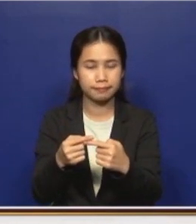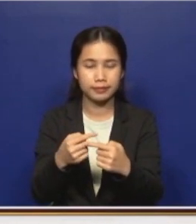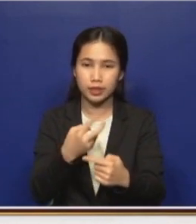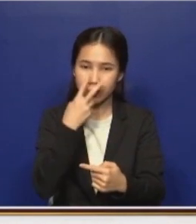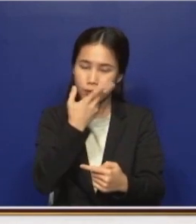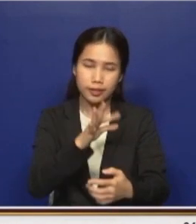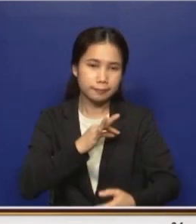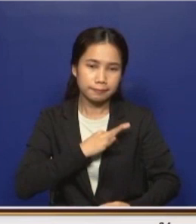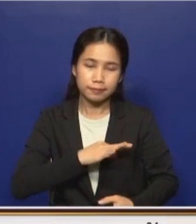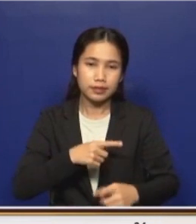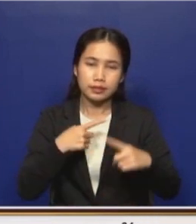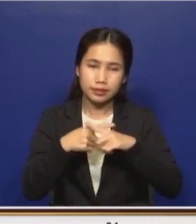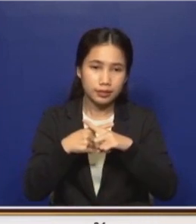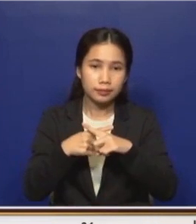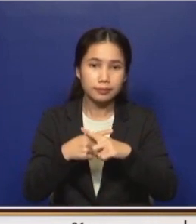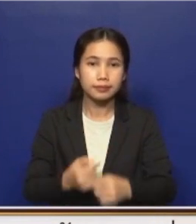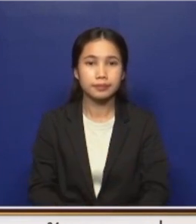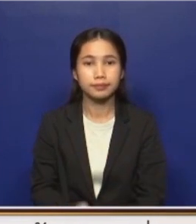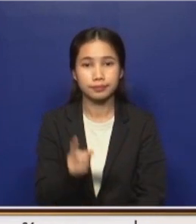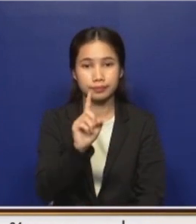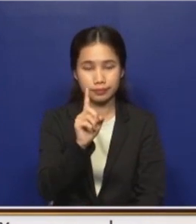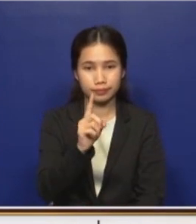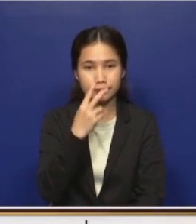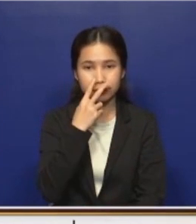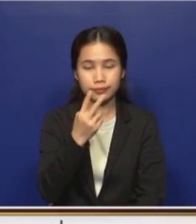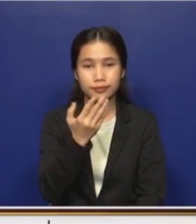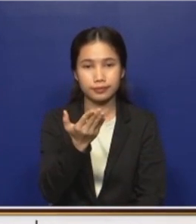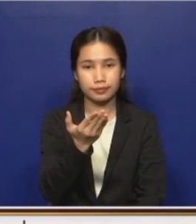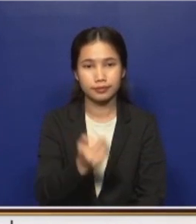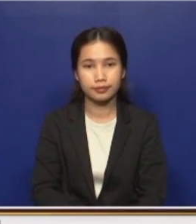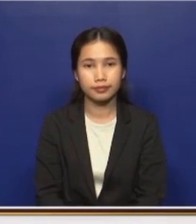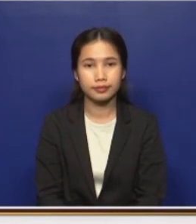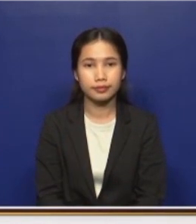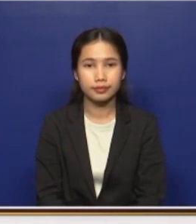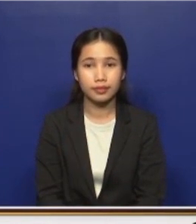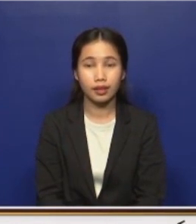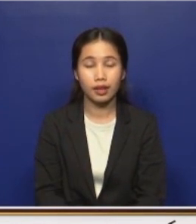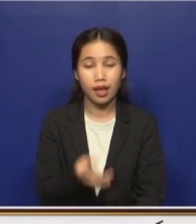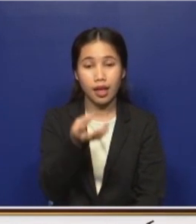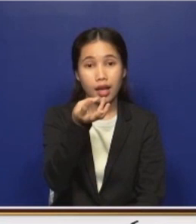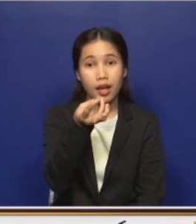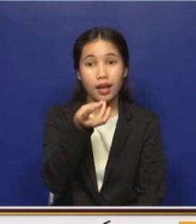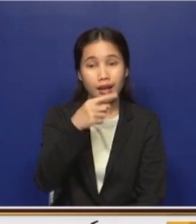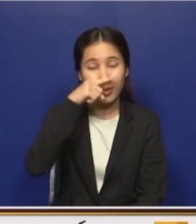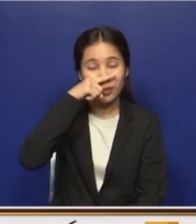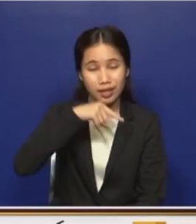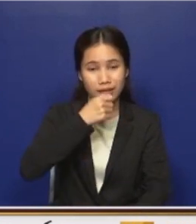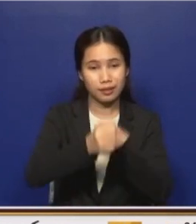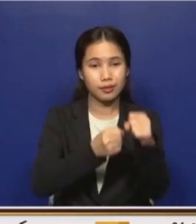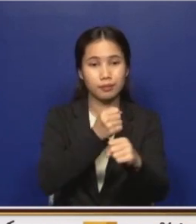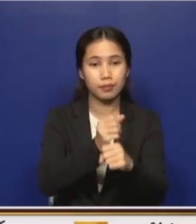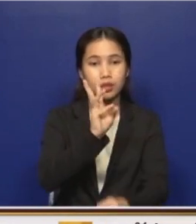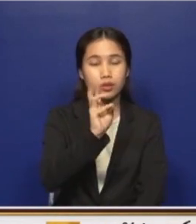ตีเส้นแดงมาแล้วฮะออกสู่ตลาดโลกฮะปรากฏว่าตะกอนนะฮะเราส่งได้ปีง10กว่าล้านตัน